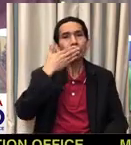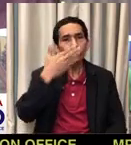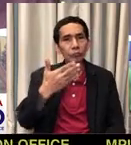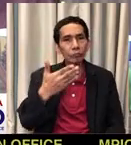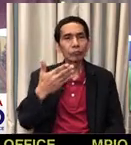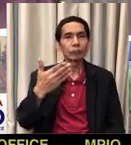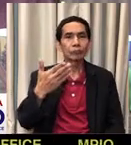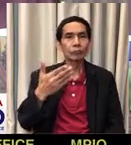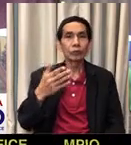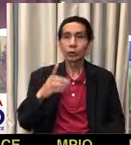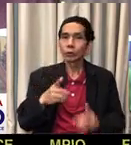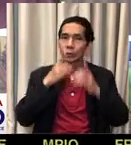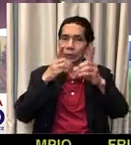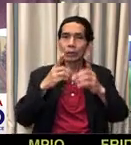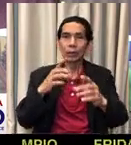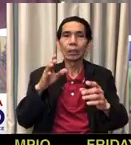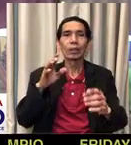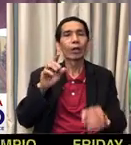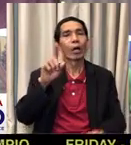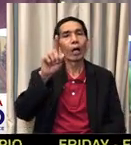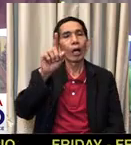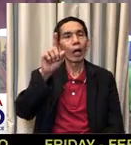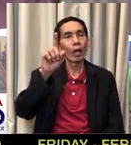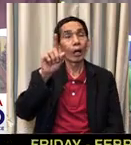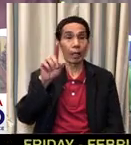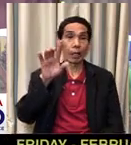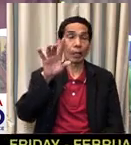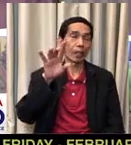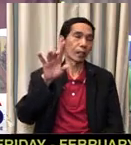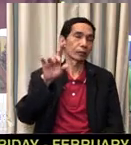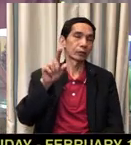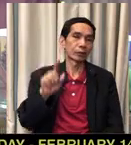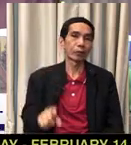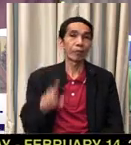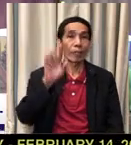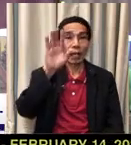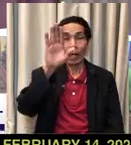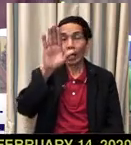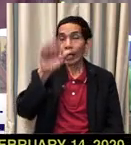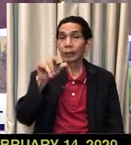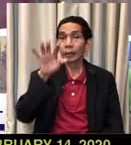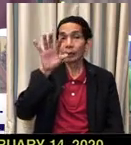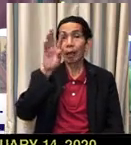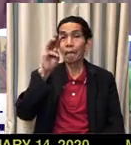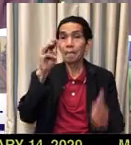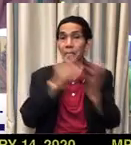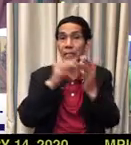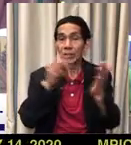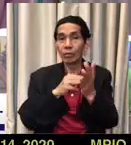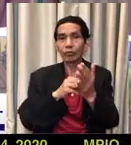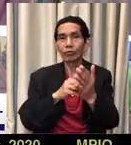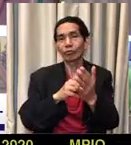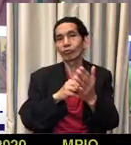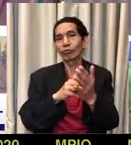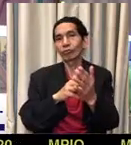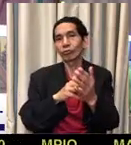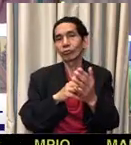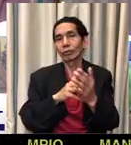inyong donation. 109 million na po ang kinita ng Maynila sa violation nyo.